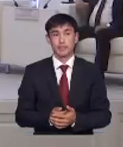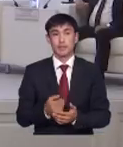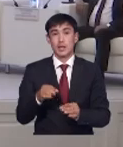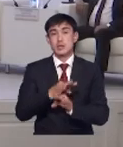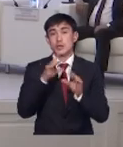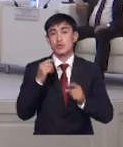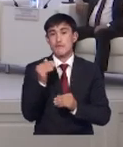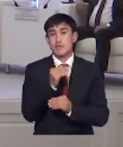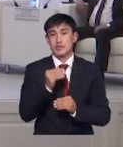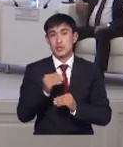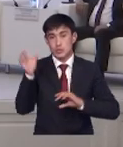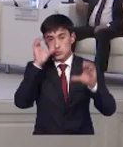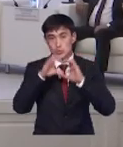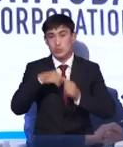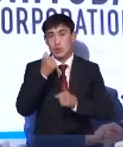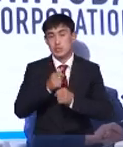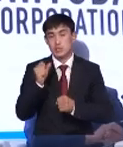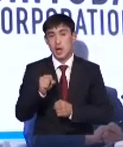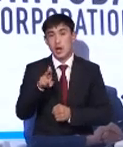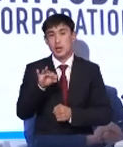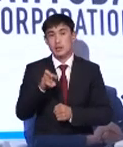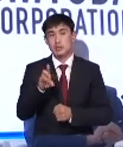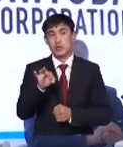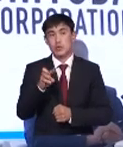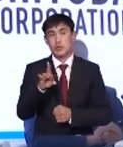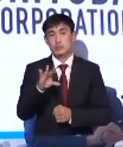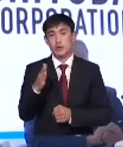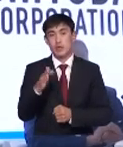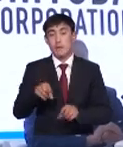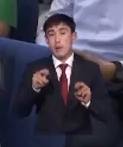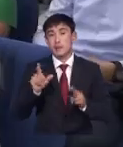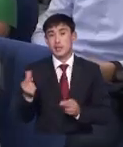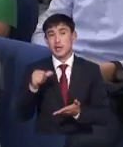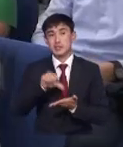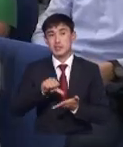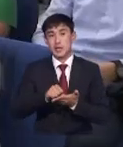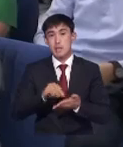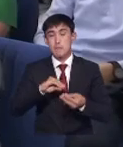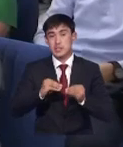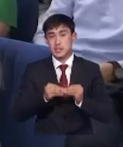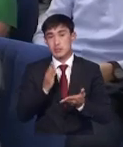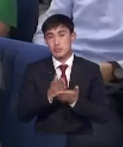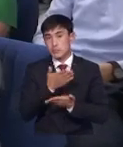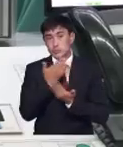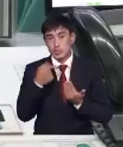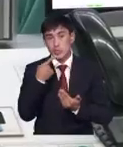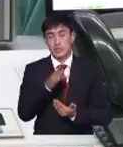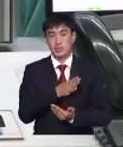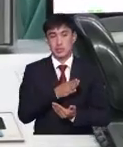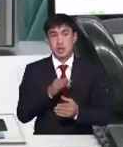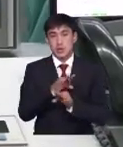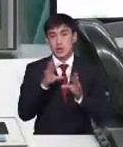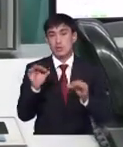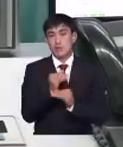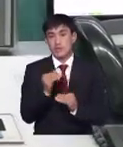Ядролық физика институтының басшысы, академик Саябек Қуанышбекұлы маманға қатысты мәселе туындамайды деп отыр. Ядролық